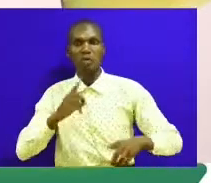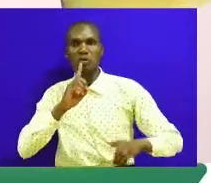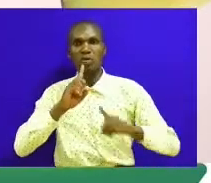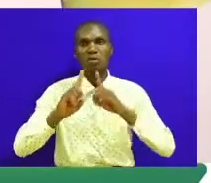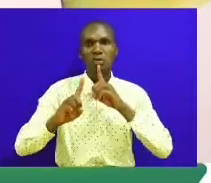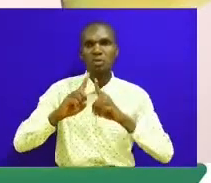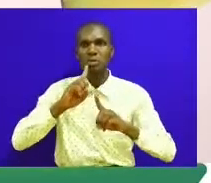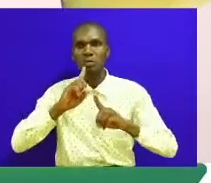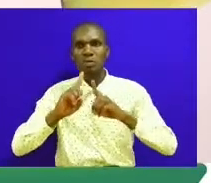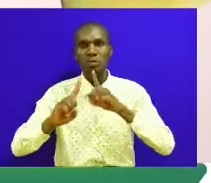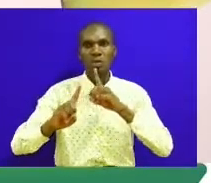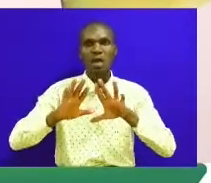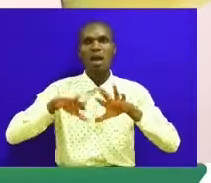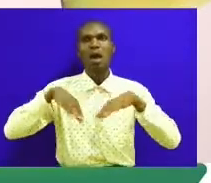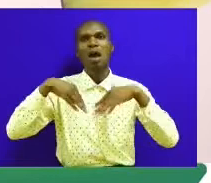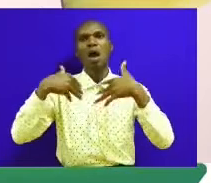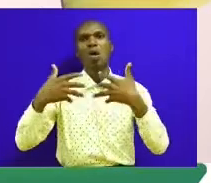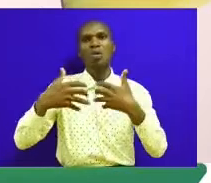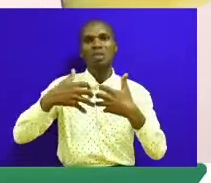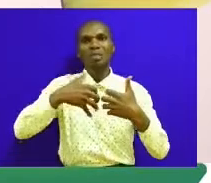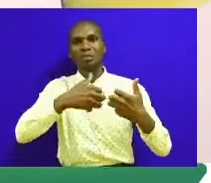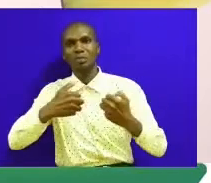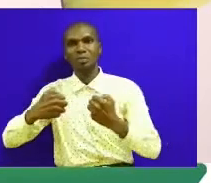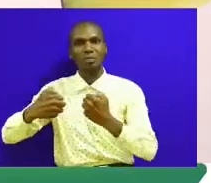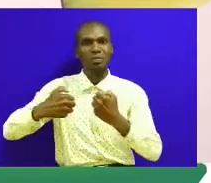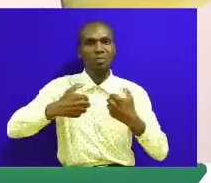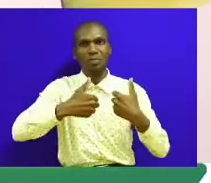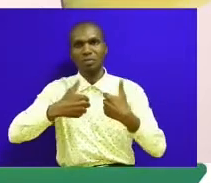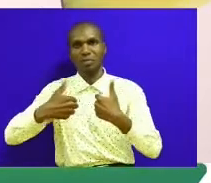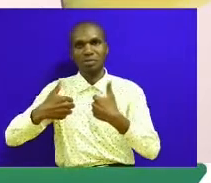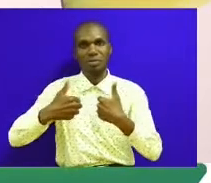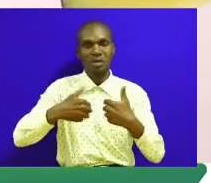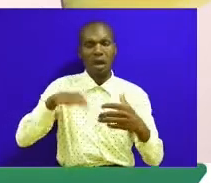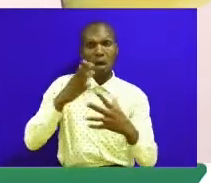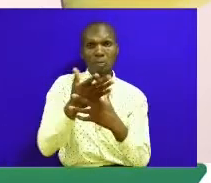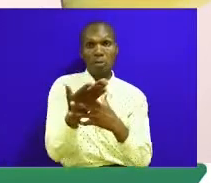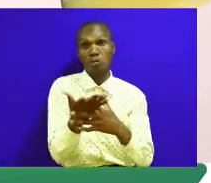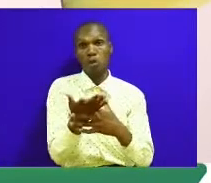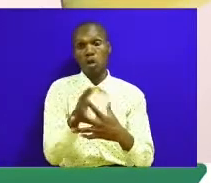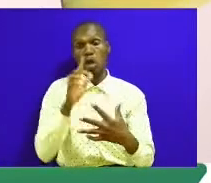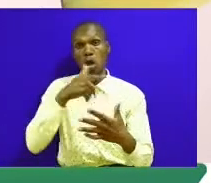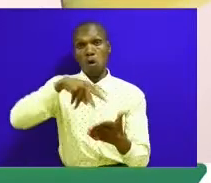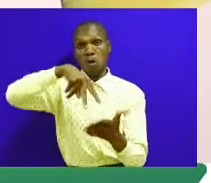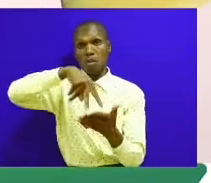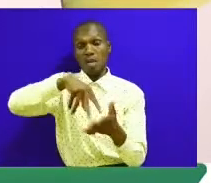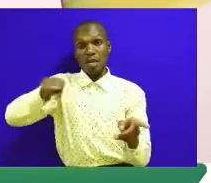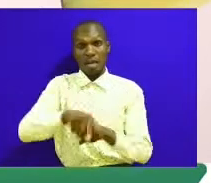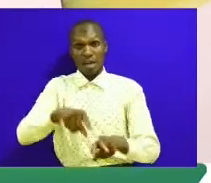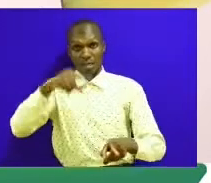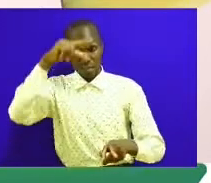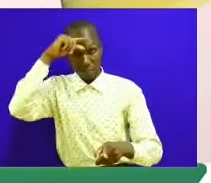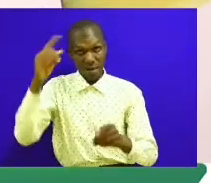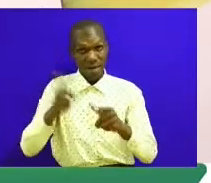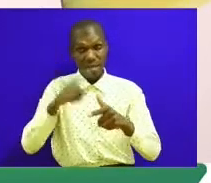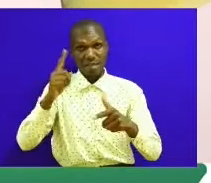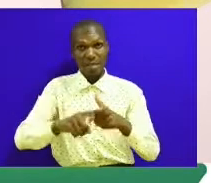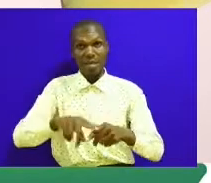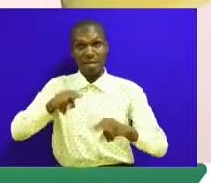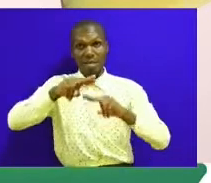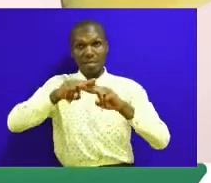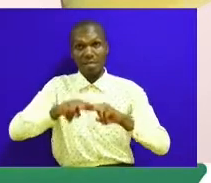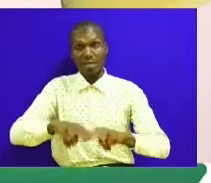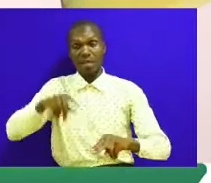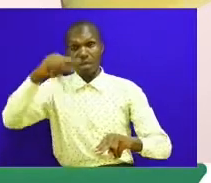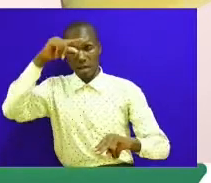kungusana na ukuko gendrete kwa ene kiwa ega tiumuruwa nilia wekirugo kiobu governor ase kaunti ya Kisi wetra se kia maki ya ODM Simbarati